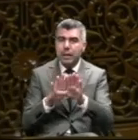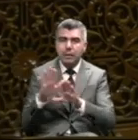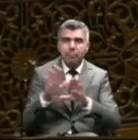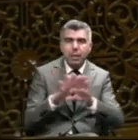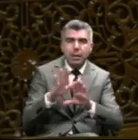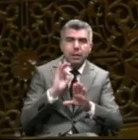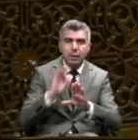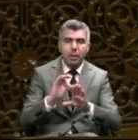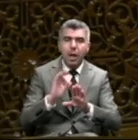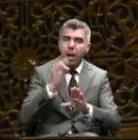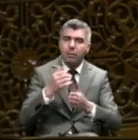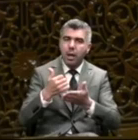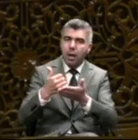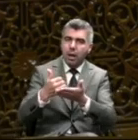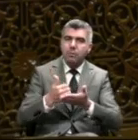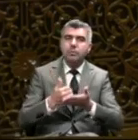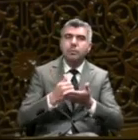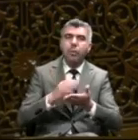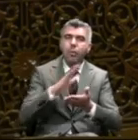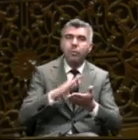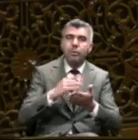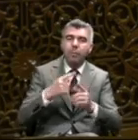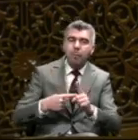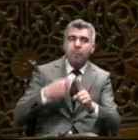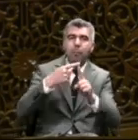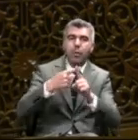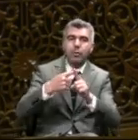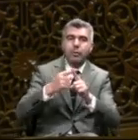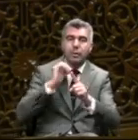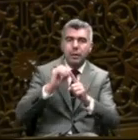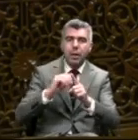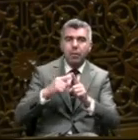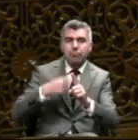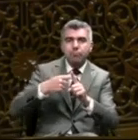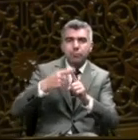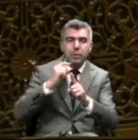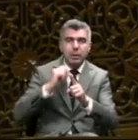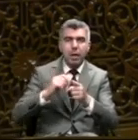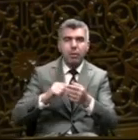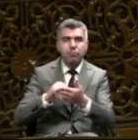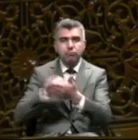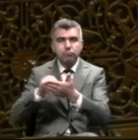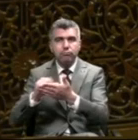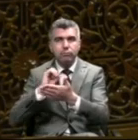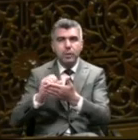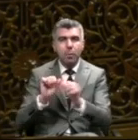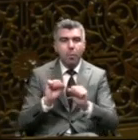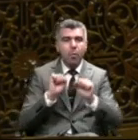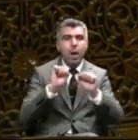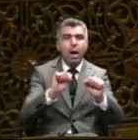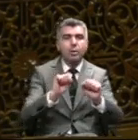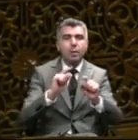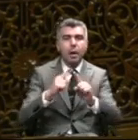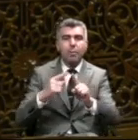المحترم ساعدت على مواجهه التضخم ومكنت من تغطيه زياده في النفقات لمواجهه ارتفاع